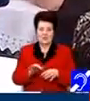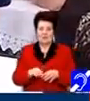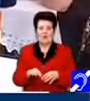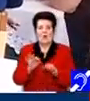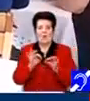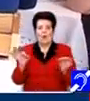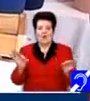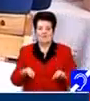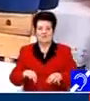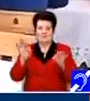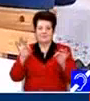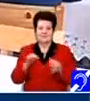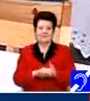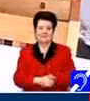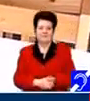ața.